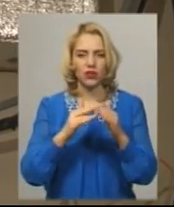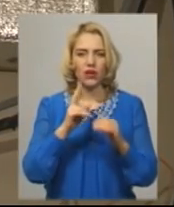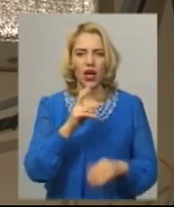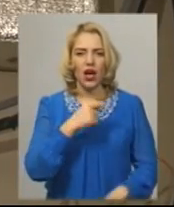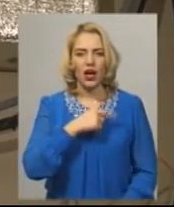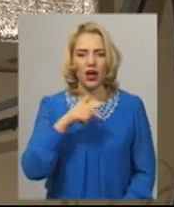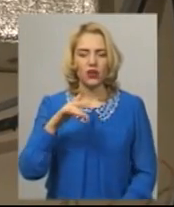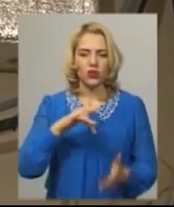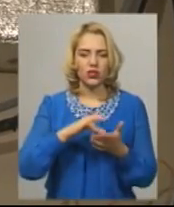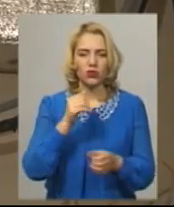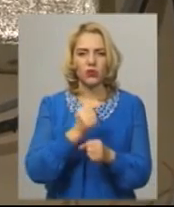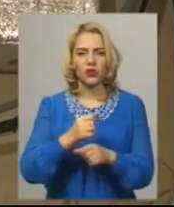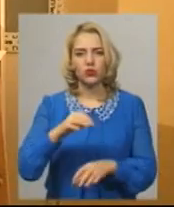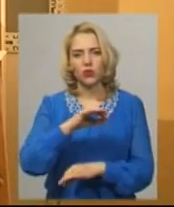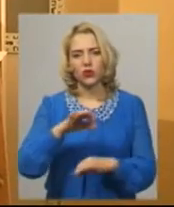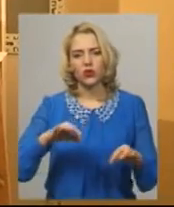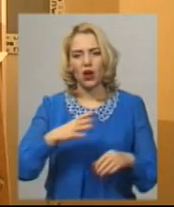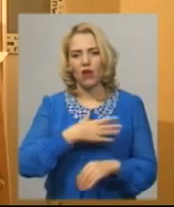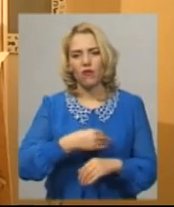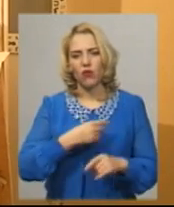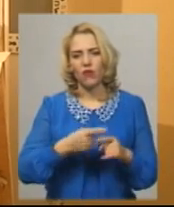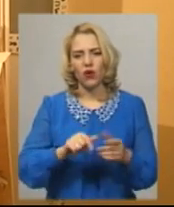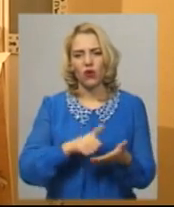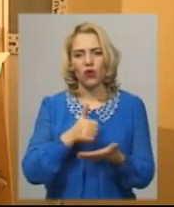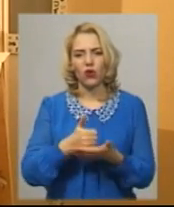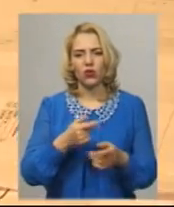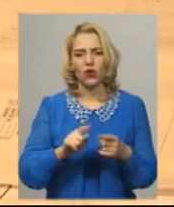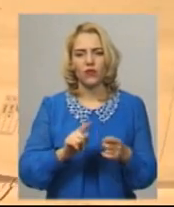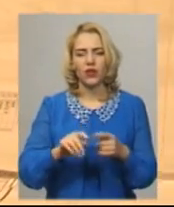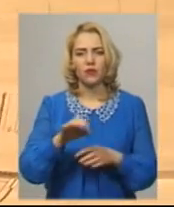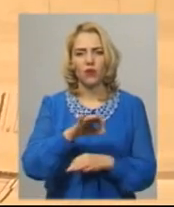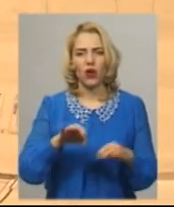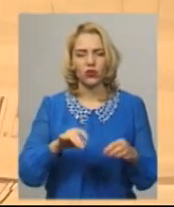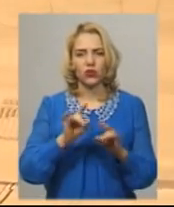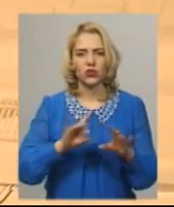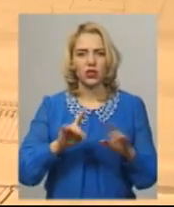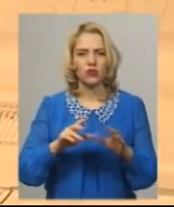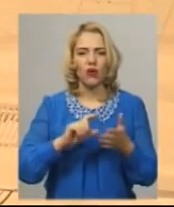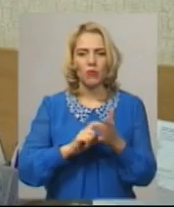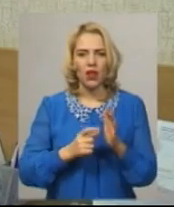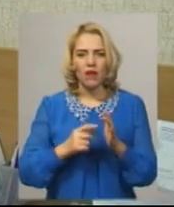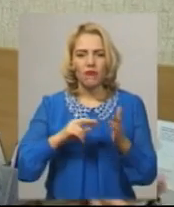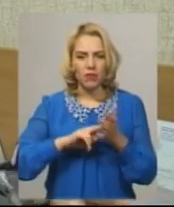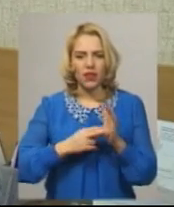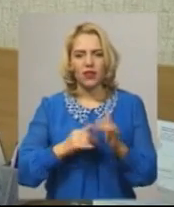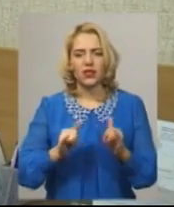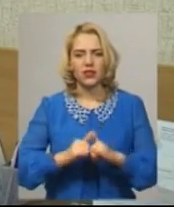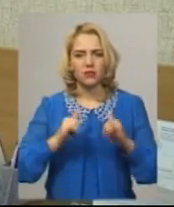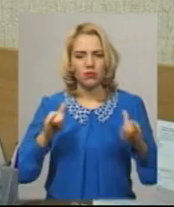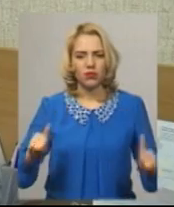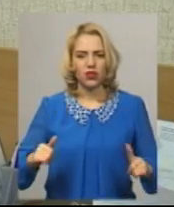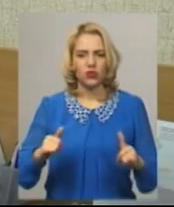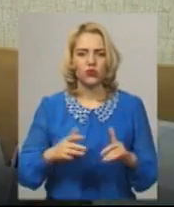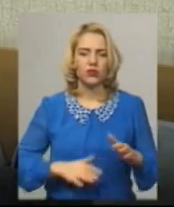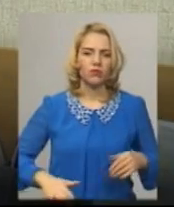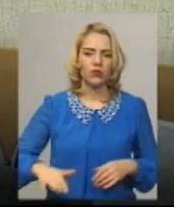будівлі кардіоцентру працюють проєктанти зі Львова. Головний архітектор проєктів Наталя Зенчук каже, у планах збільшити місткість приміщення. Ми